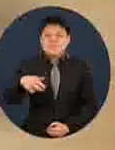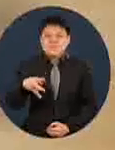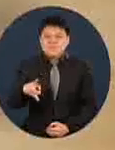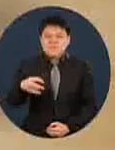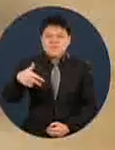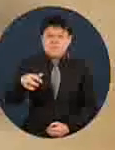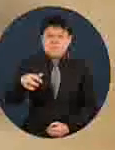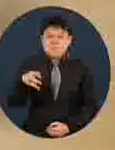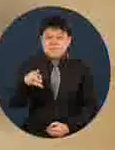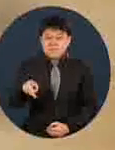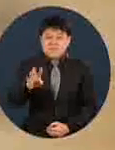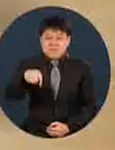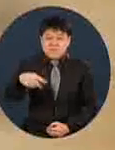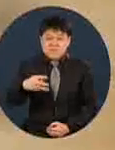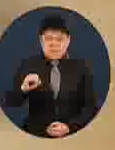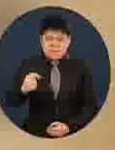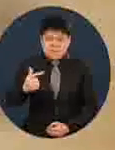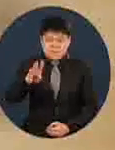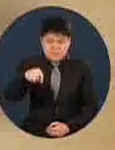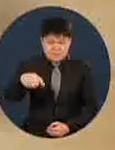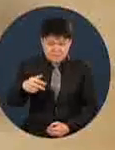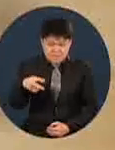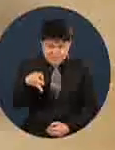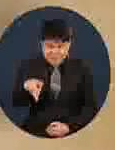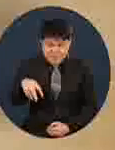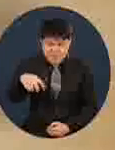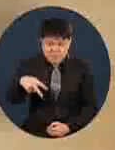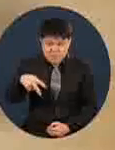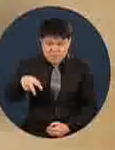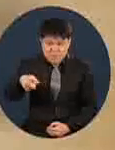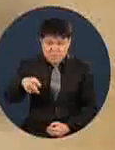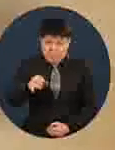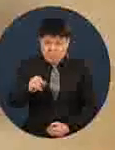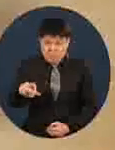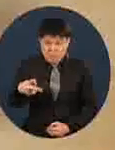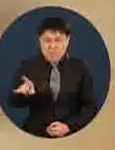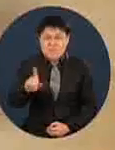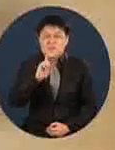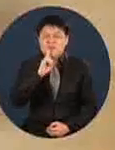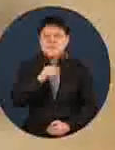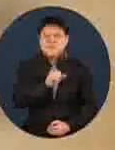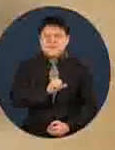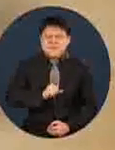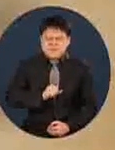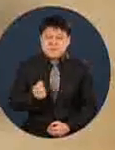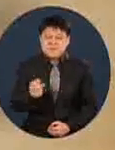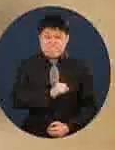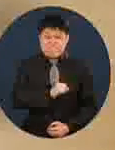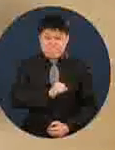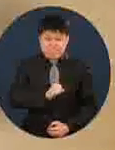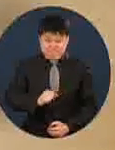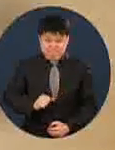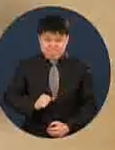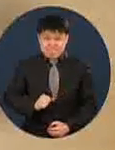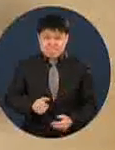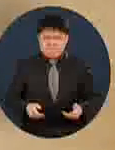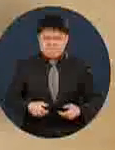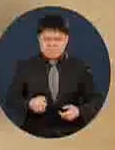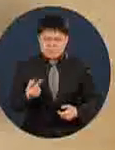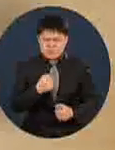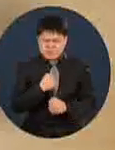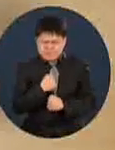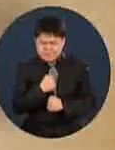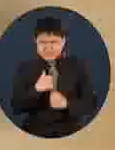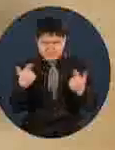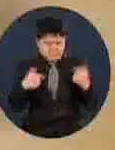하라. 불인 불개면 소사성대일이라 이런 말이 있는데요. 참고 또 참을 것이며